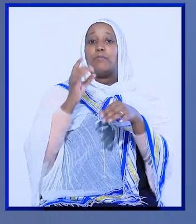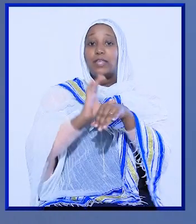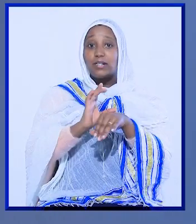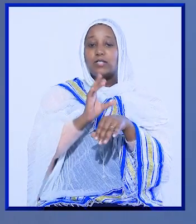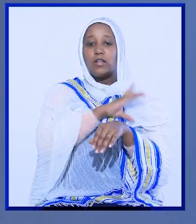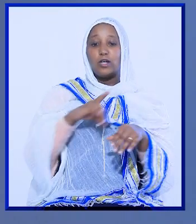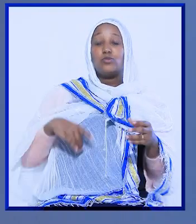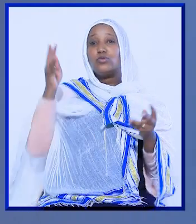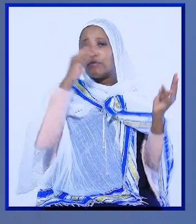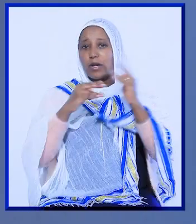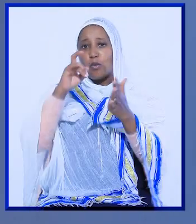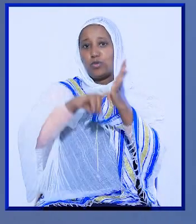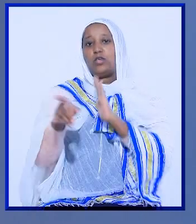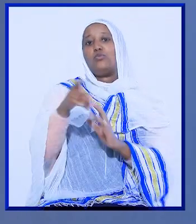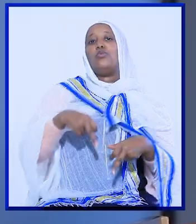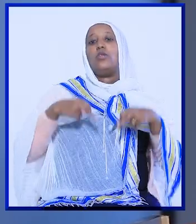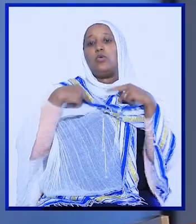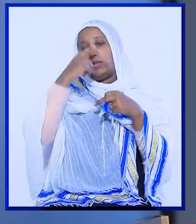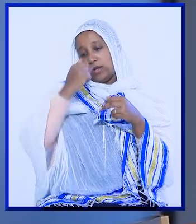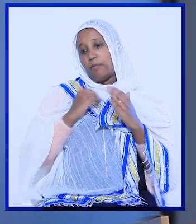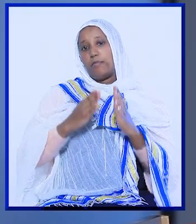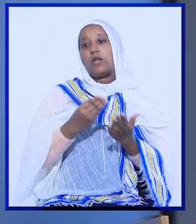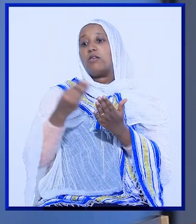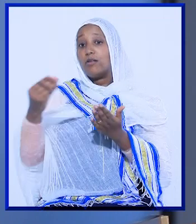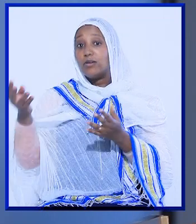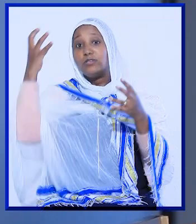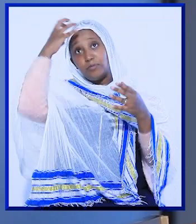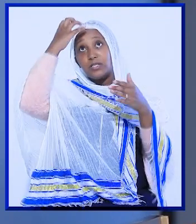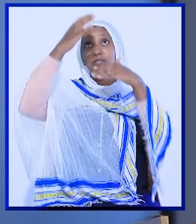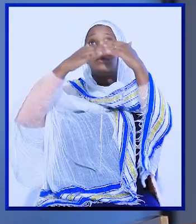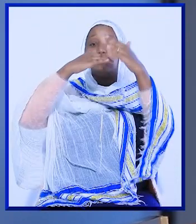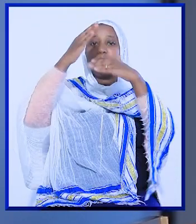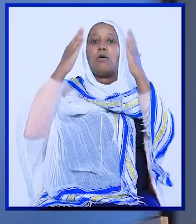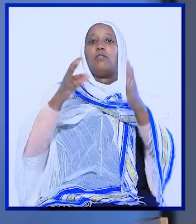ይህንን የመከራው የክርስቶስ የመከራው ውጤት የሆነውን ሕይወት ለምእመናን እያደለች